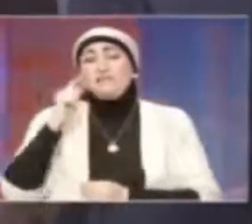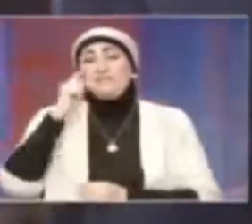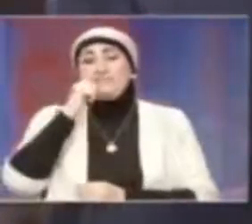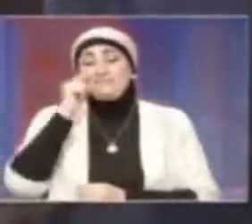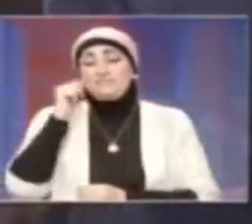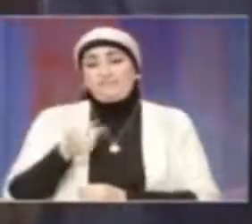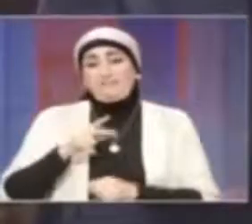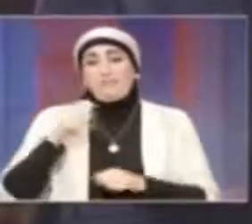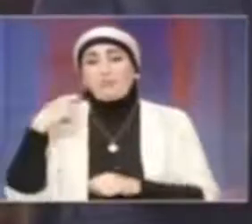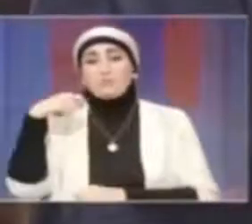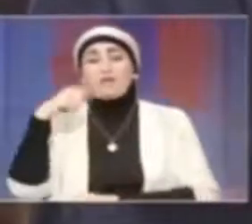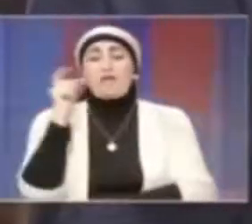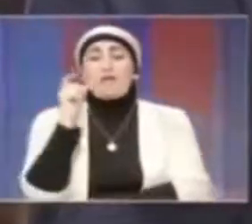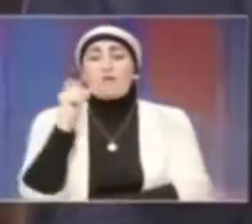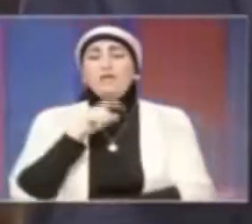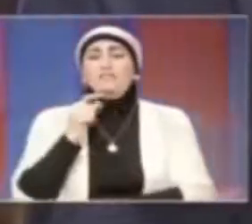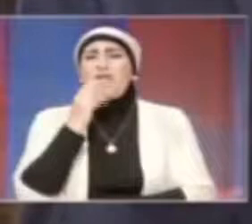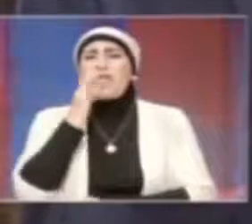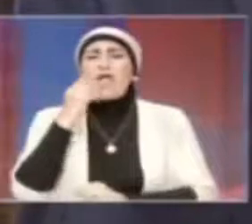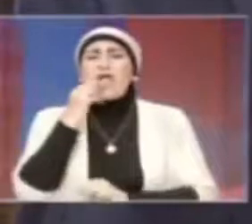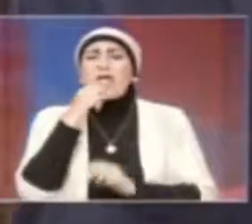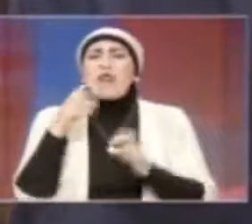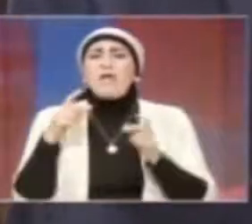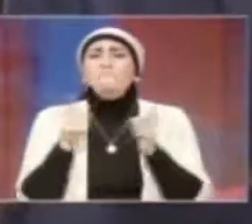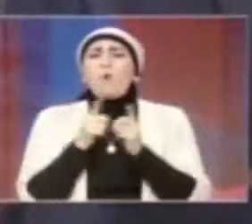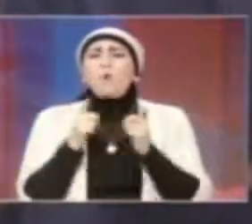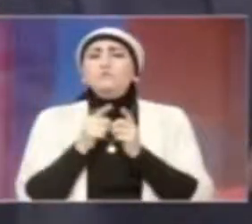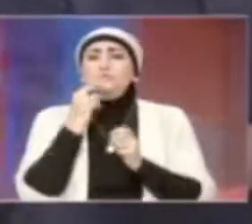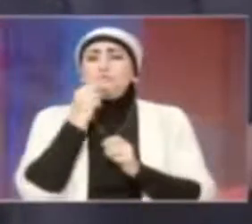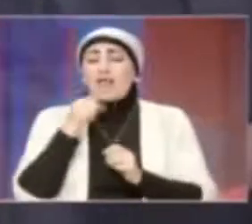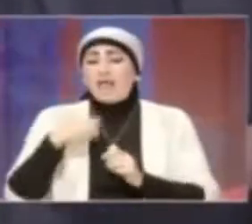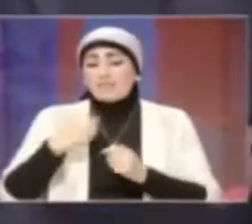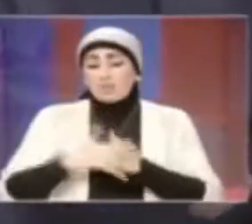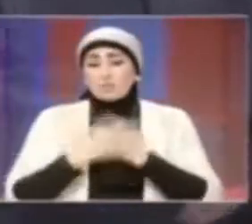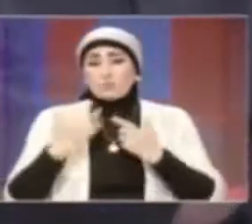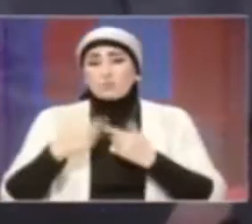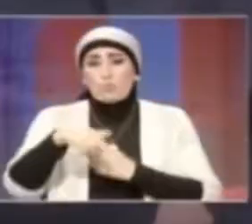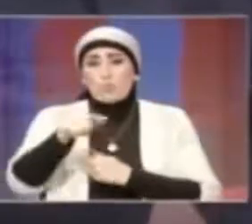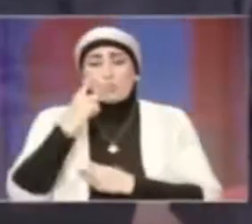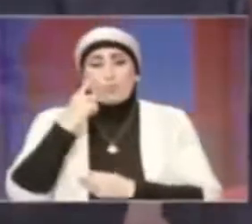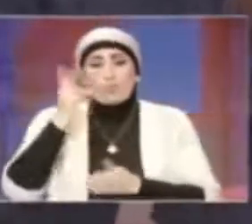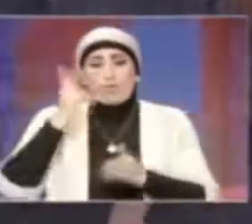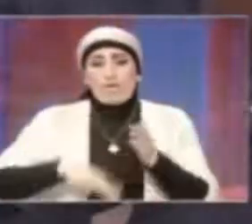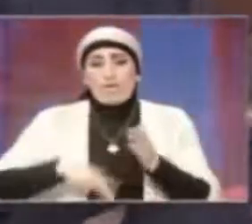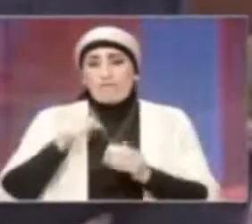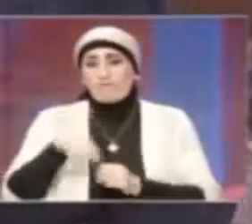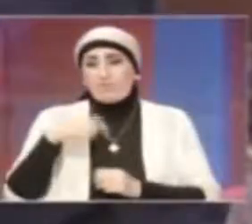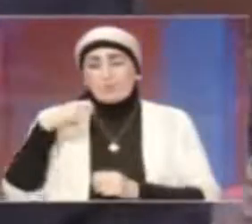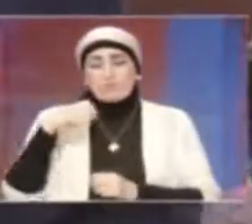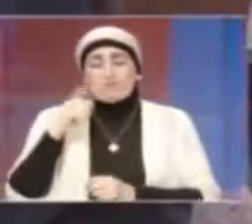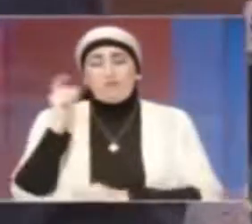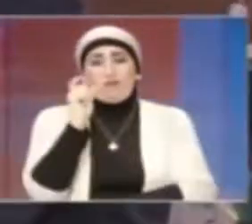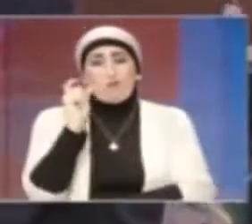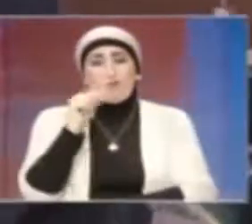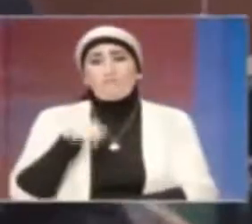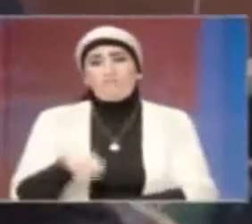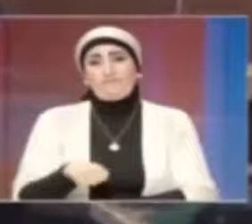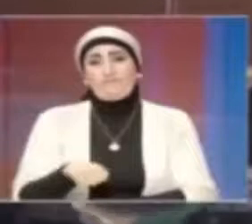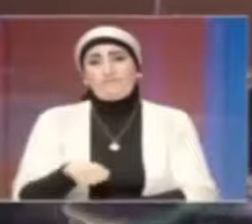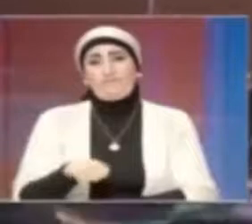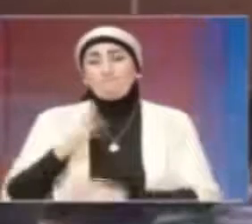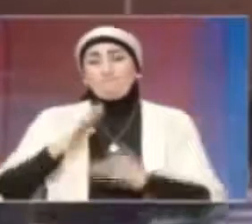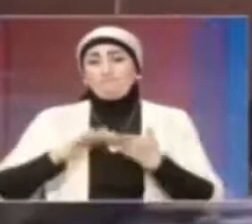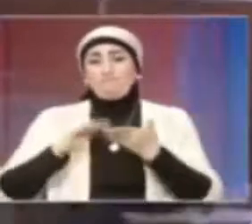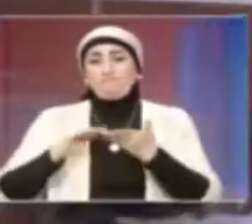عمرو، كانت هذه هي نبذة عن أهم قرارات وزارة الأوقاف هذا الأسبوع والتي صدرت من الوزارة ومن أعمال البر،